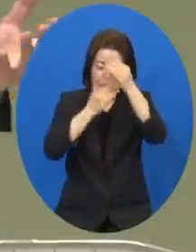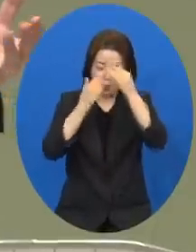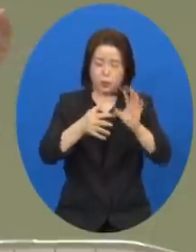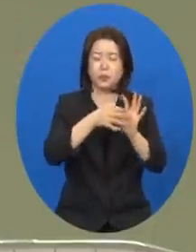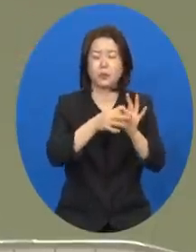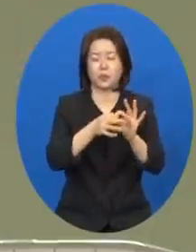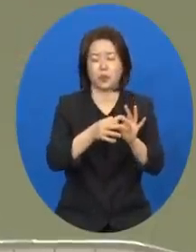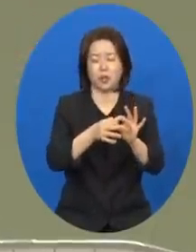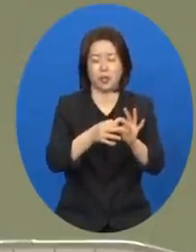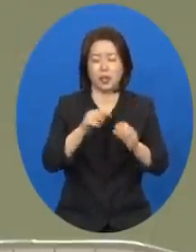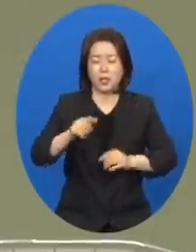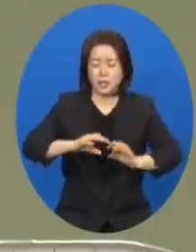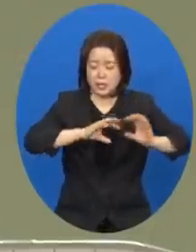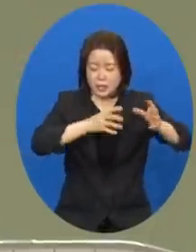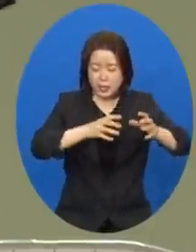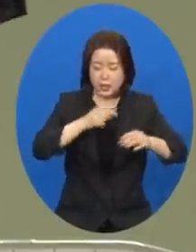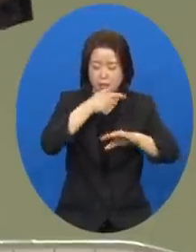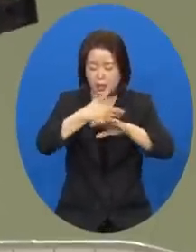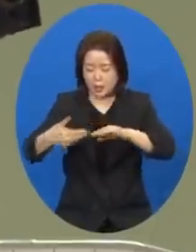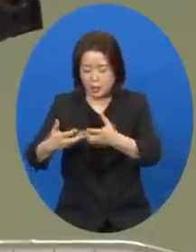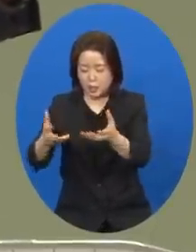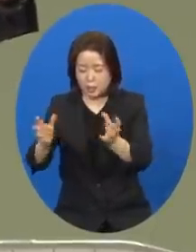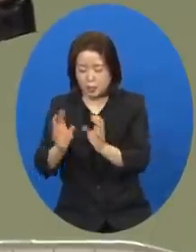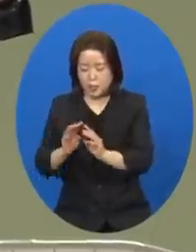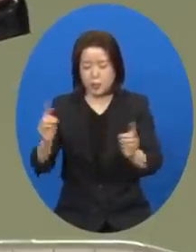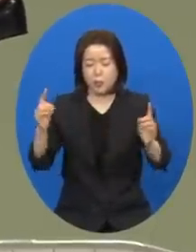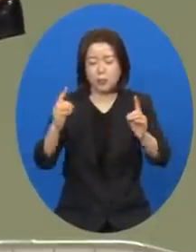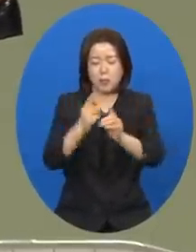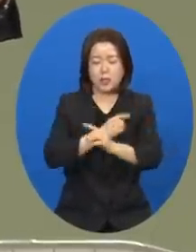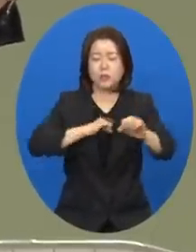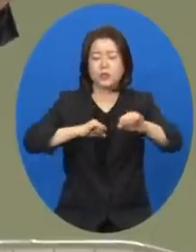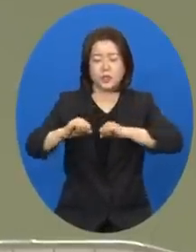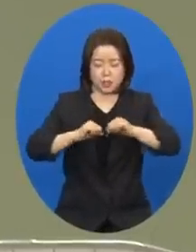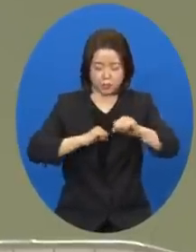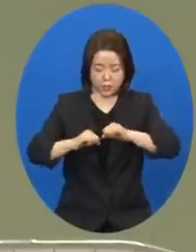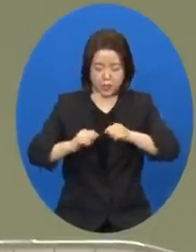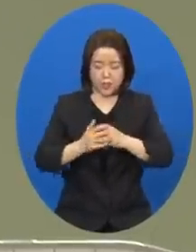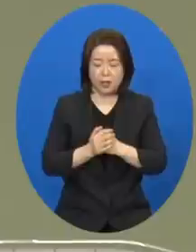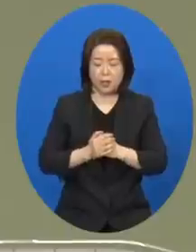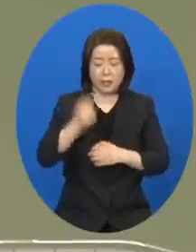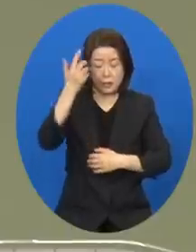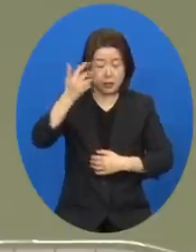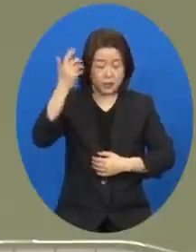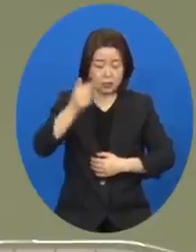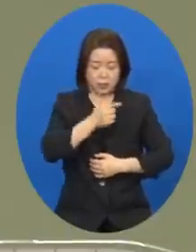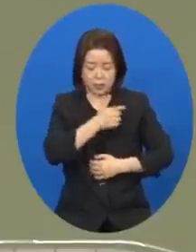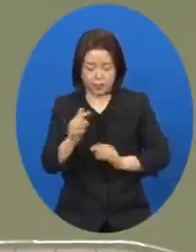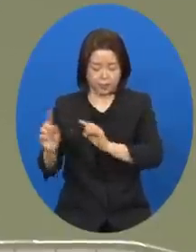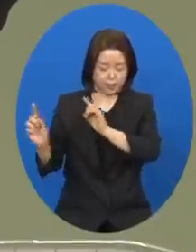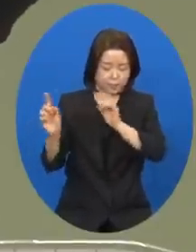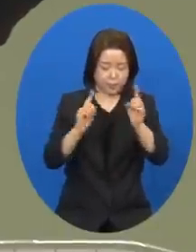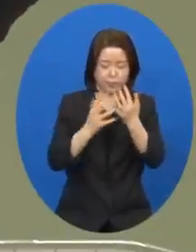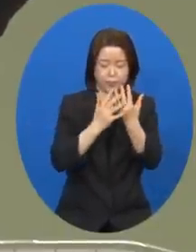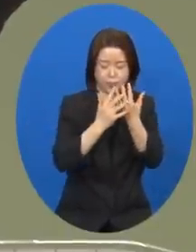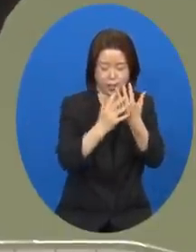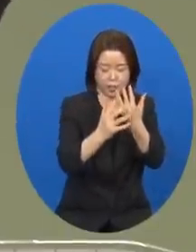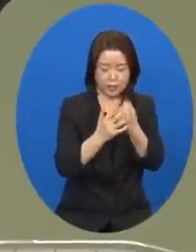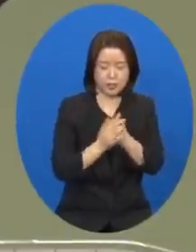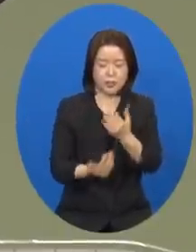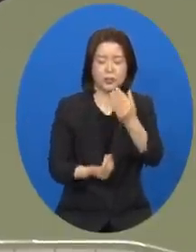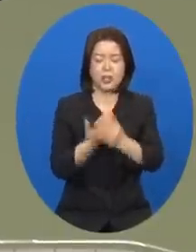통하여 이 나라와 민족을 변화시키는 역사가 영적인 대각성이 일어나게